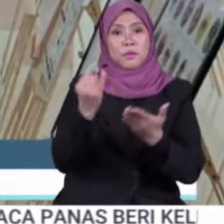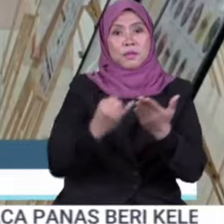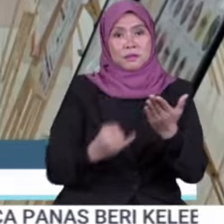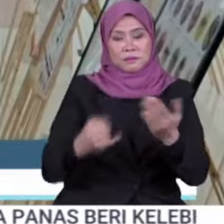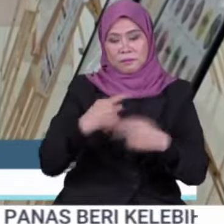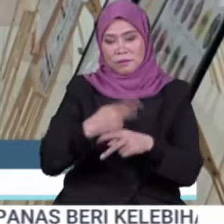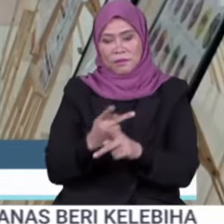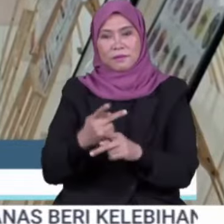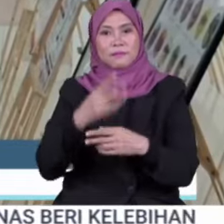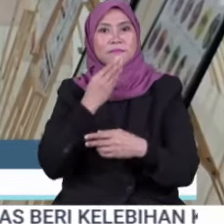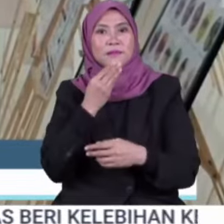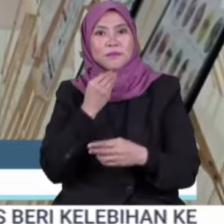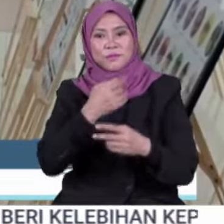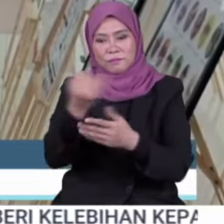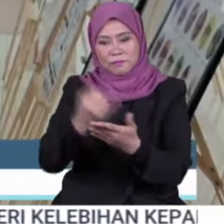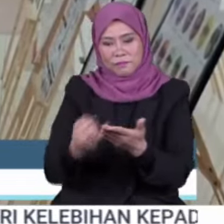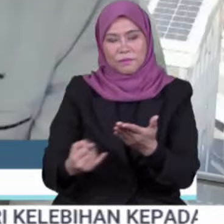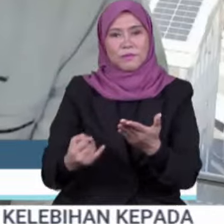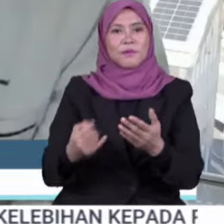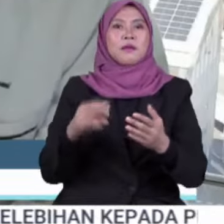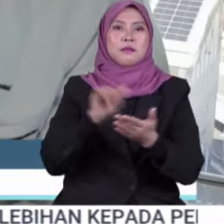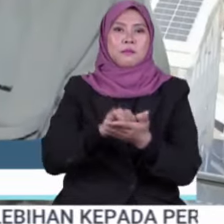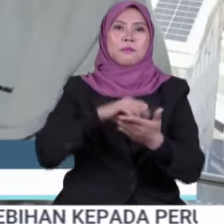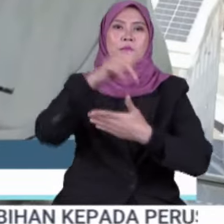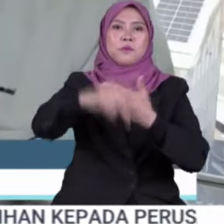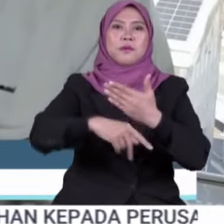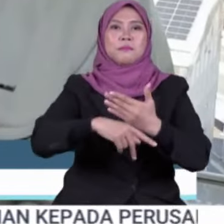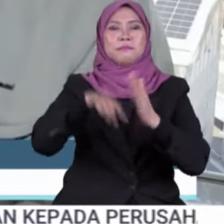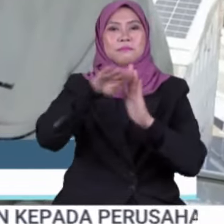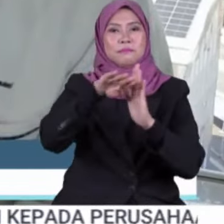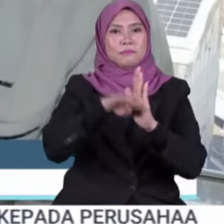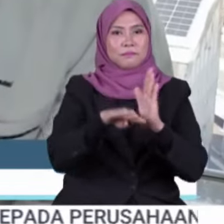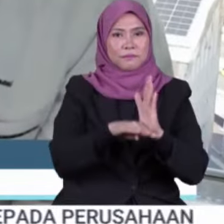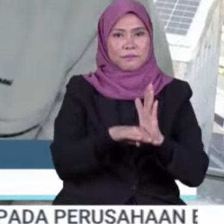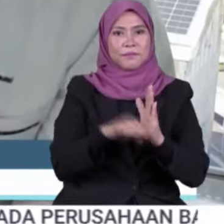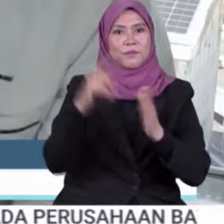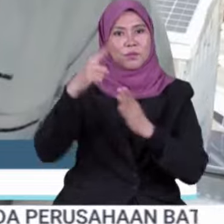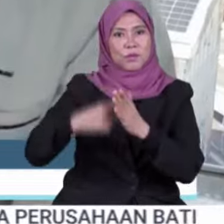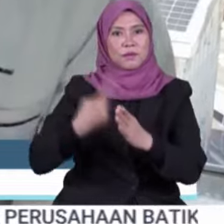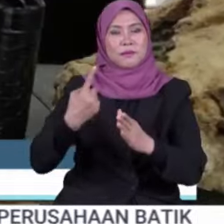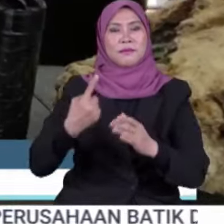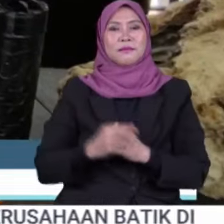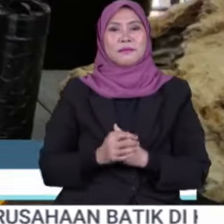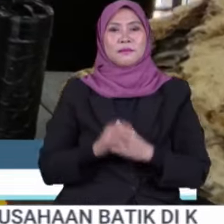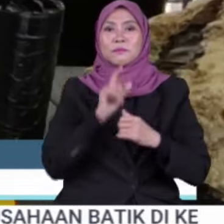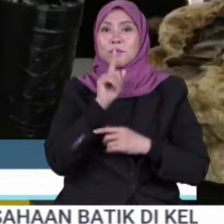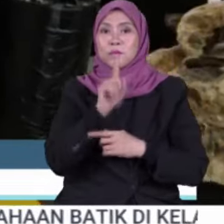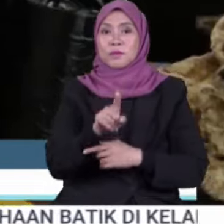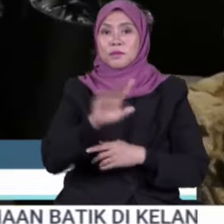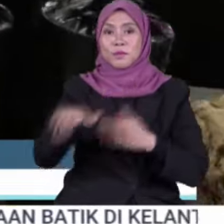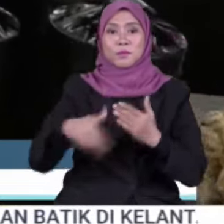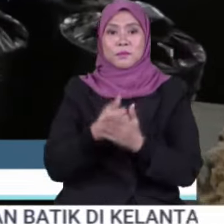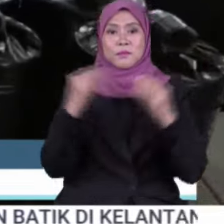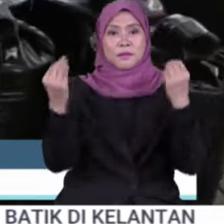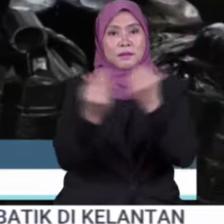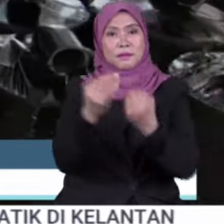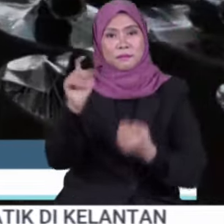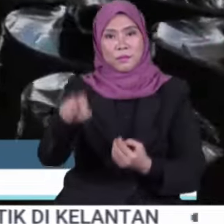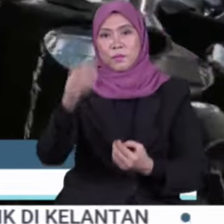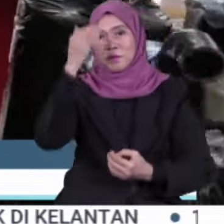Hiliran Kelulut antara pengisian sepanjang sebulan pameran diadakan. Pameran bertujuan memastikan masyarakat mengetahui secara